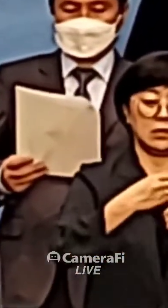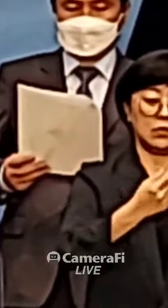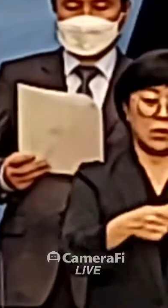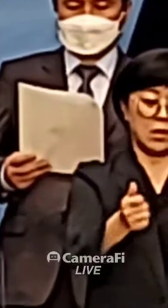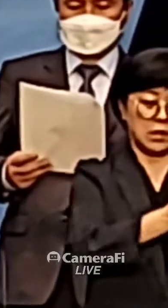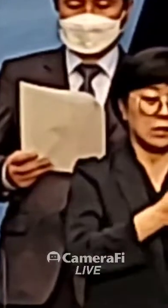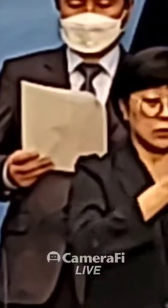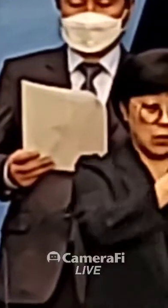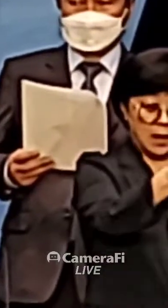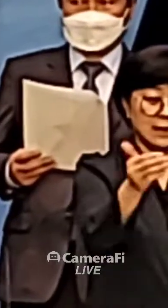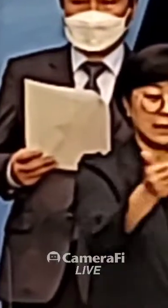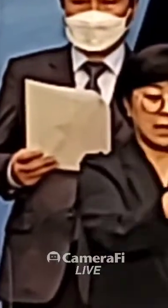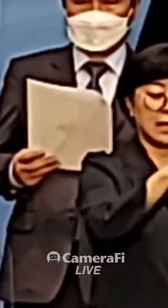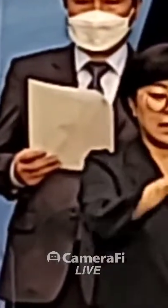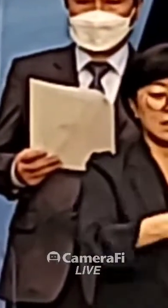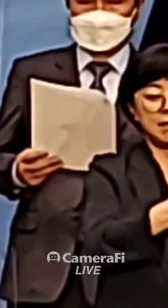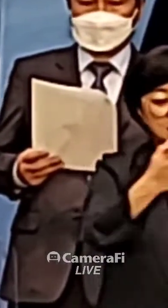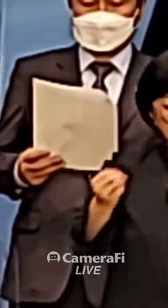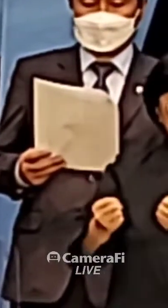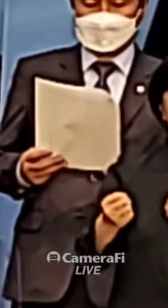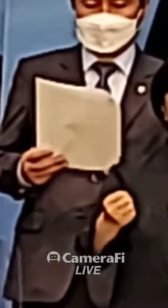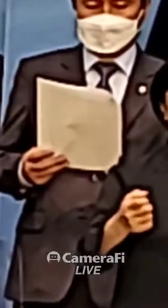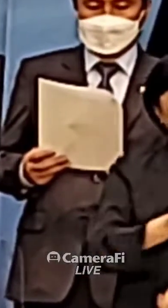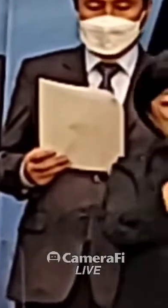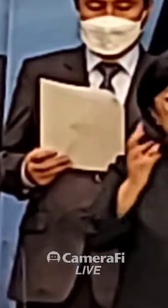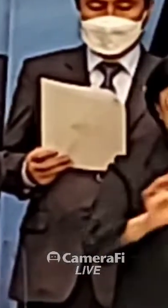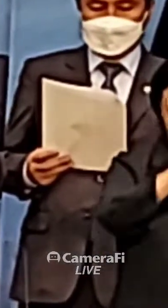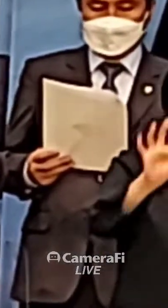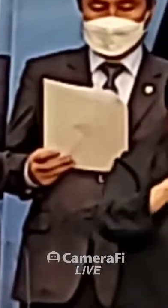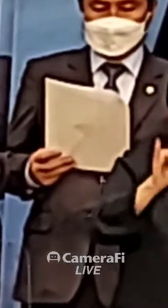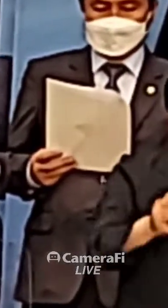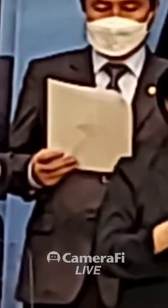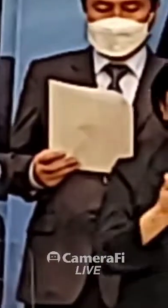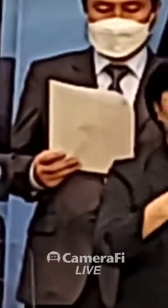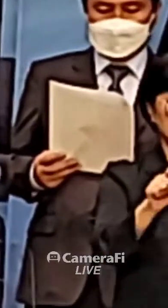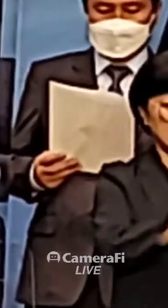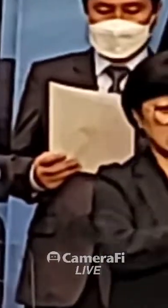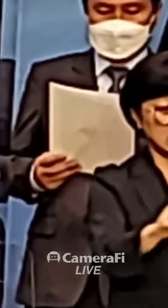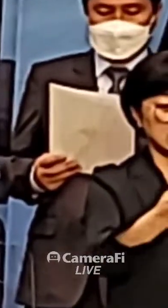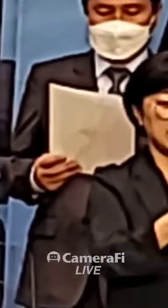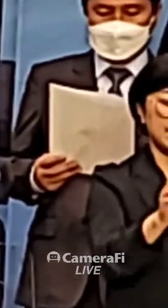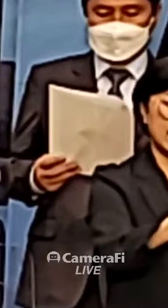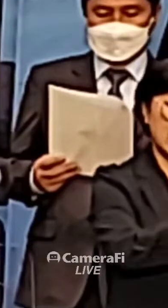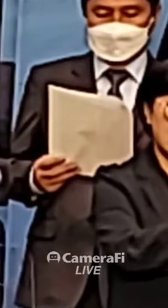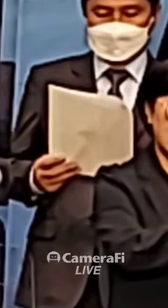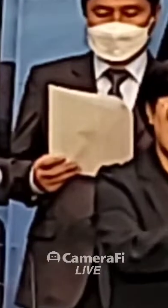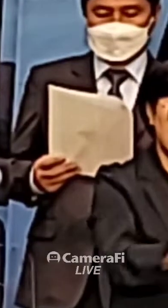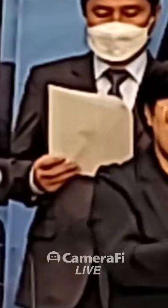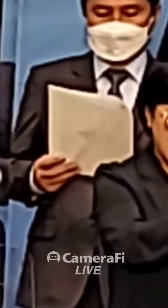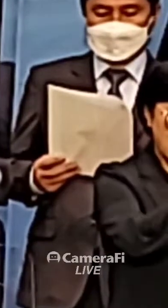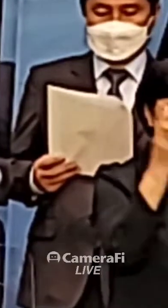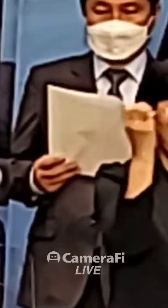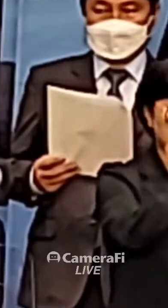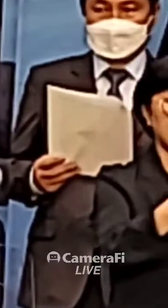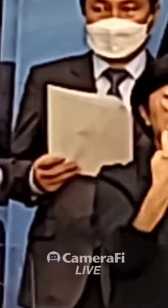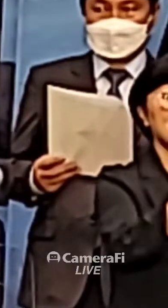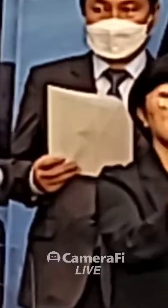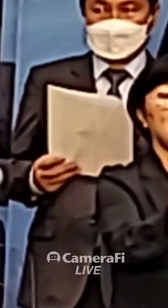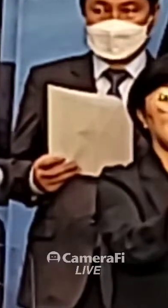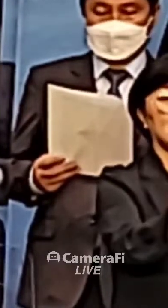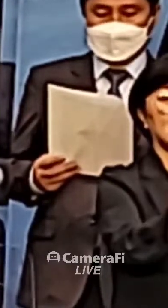행정안전위원회를 통과하기까지 많은 진통이 있었습니다. 강원도를 특별히 우대하는 법이라는 오해와